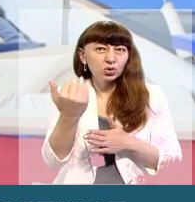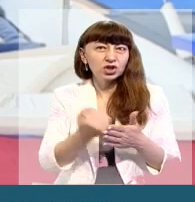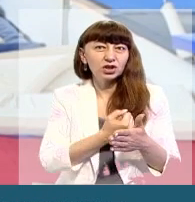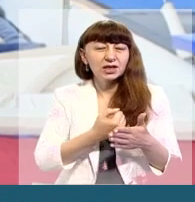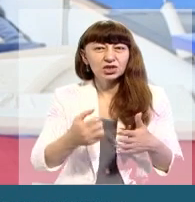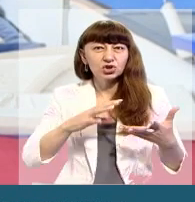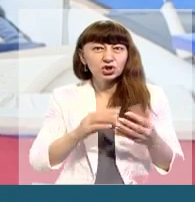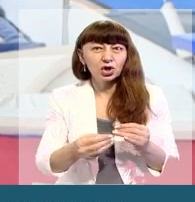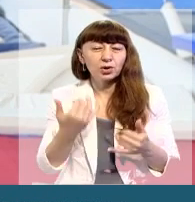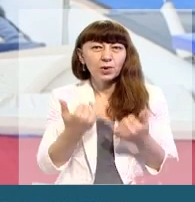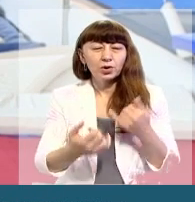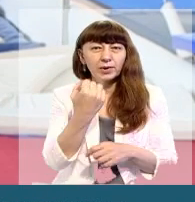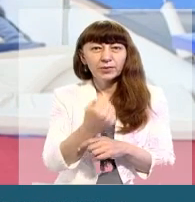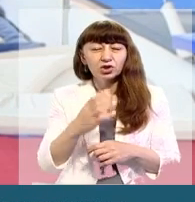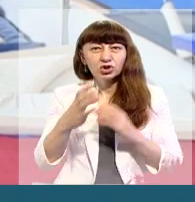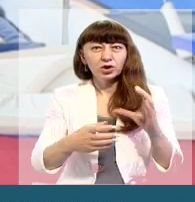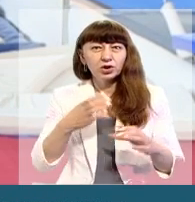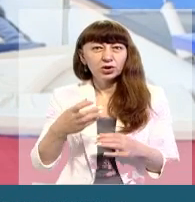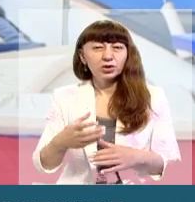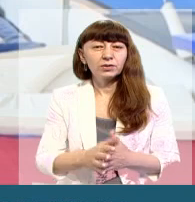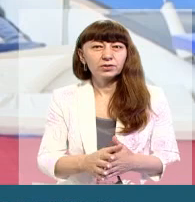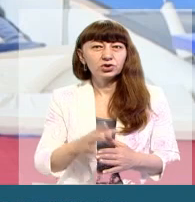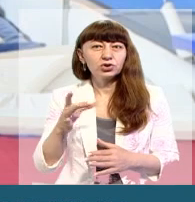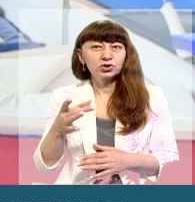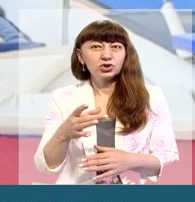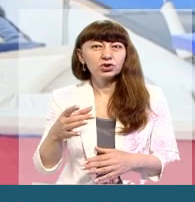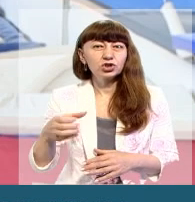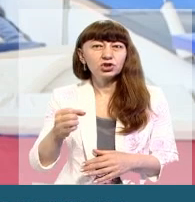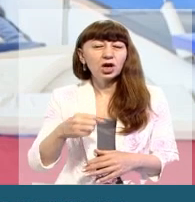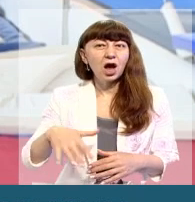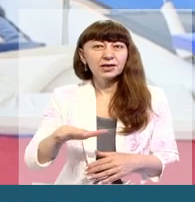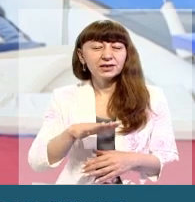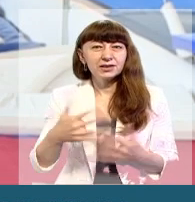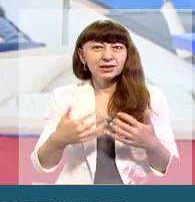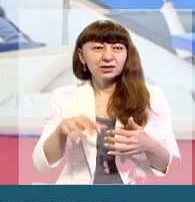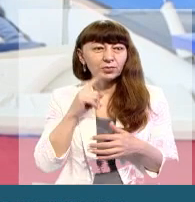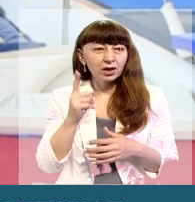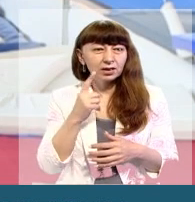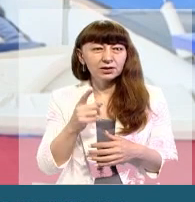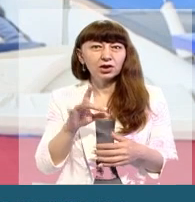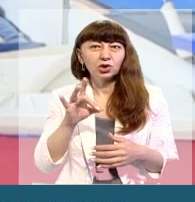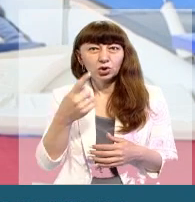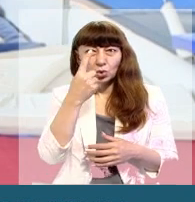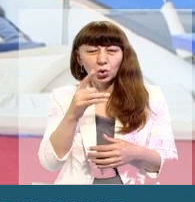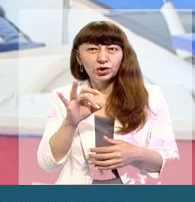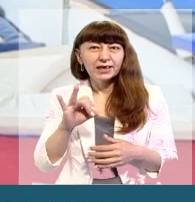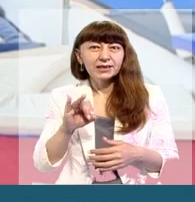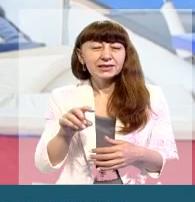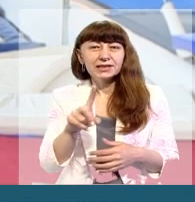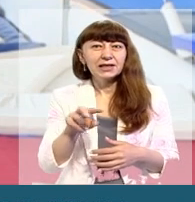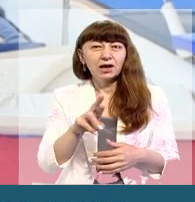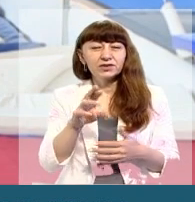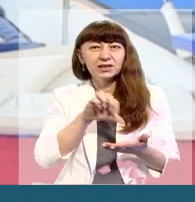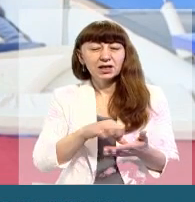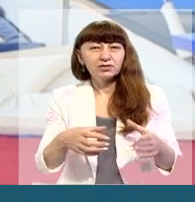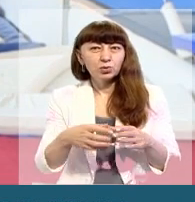достижения показал, как бронзовый призер чемпионата был чемпионат Азии среди молодежи в Индонезии в составе сборной